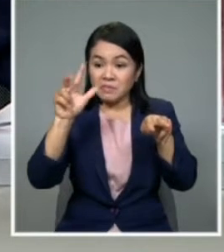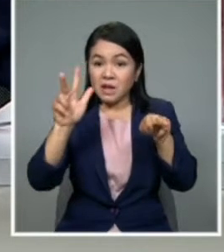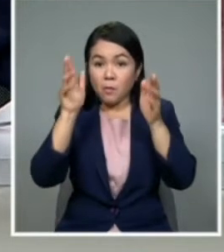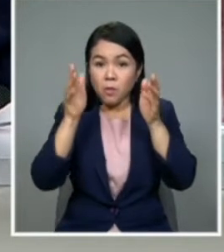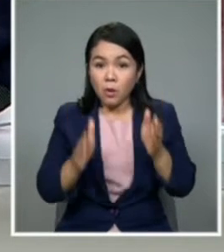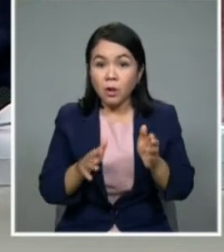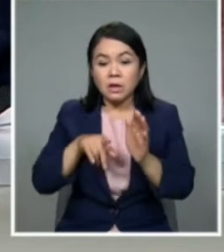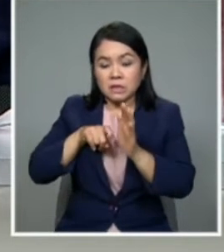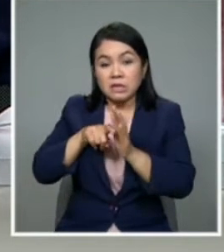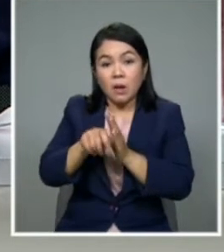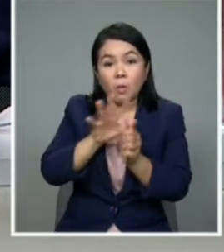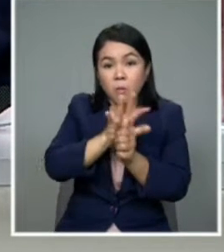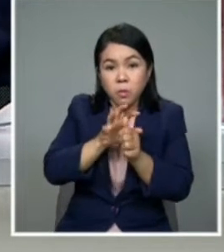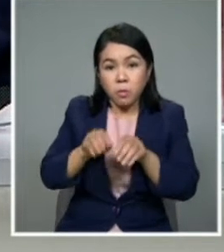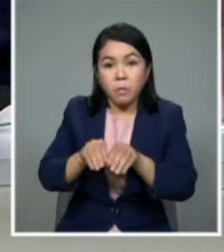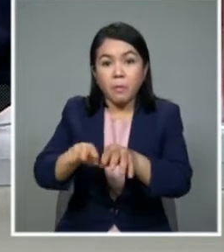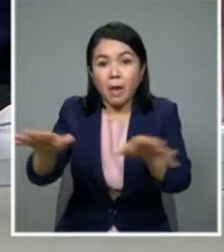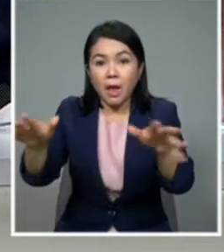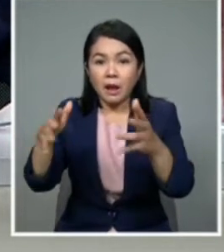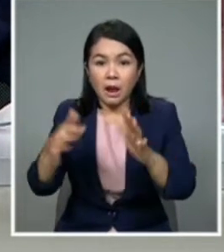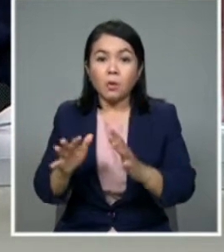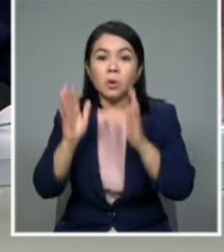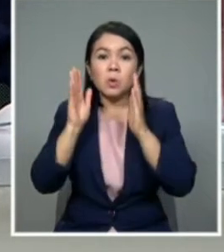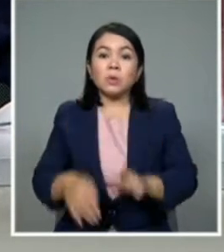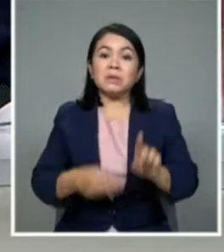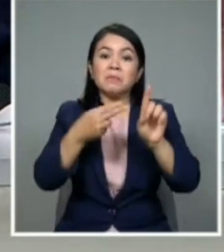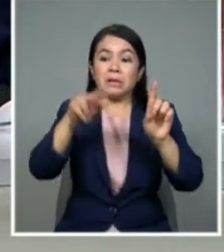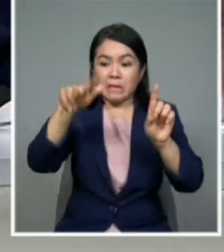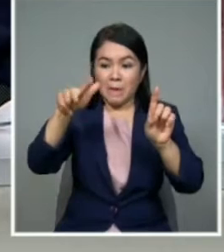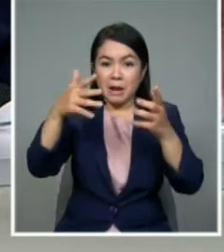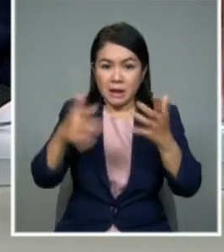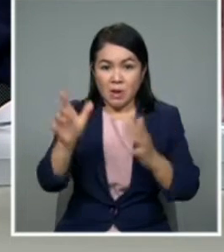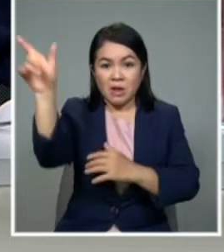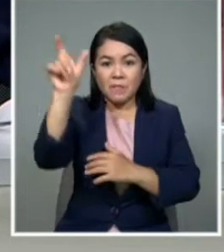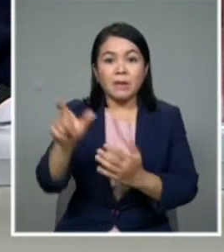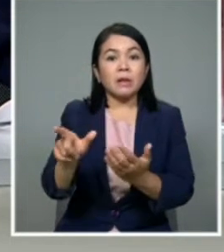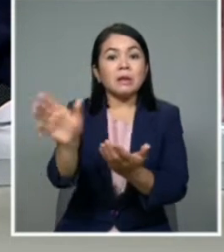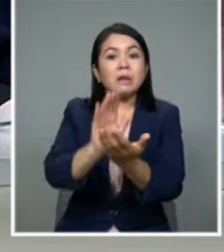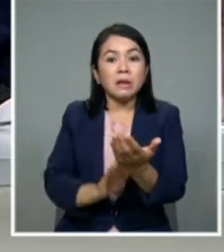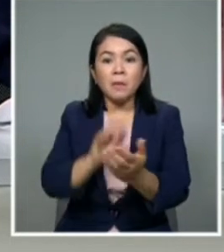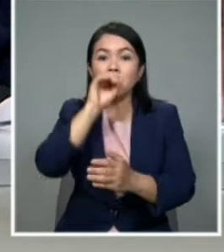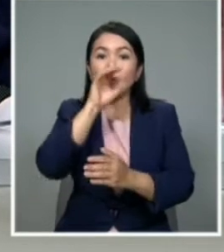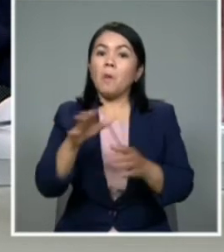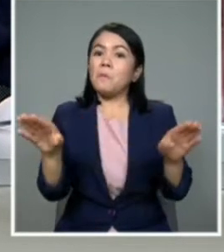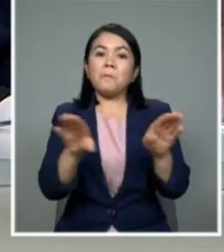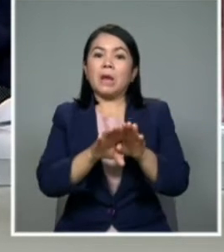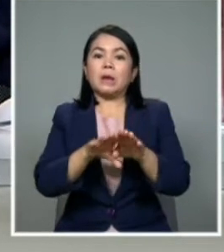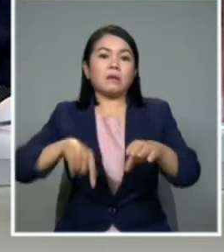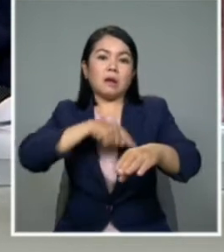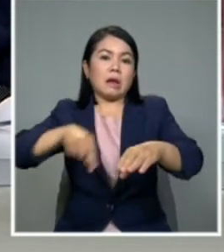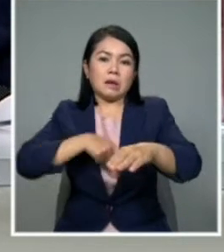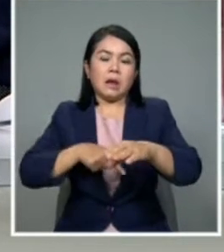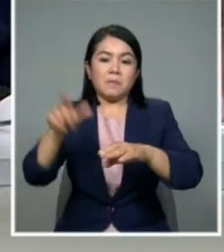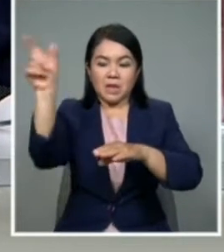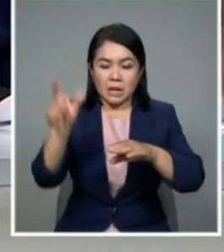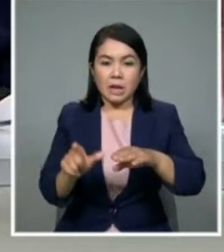นของผู้ติดเชื้อเนี่ยเกือบจะแตะ 13,000 คนแล้วนะคะตอนนี้ที่อิตาลีอย่างที่เราทราบการประกาศล็อกดาวน์ประเทศแล้วก็ท่านนายกรัฐมนต